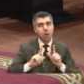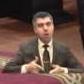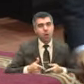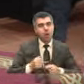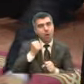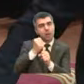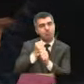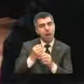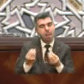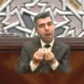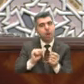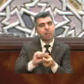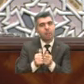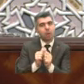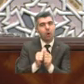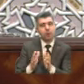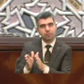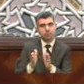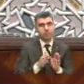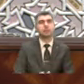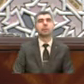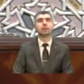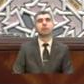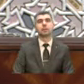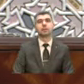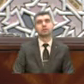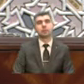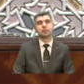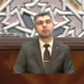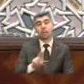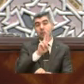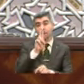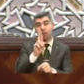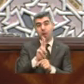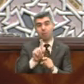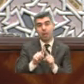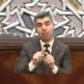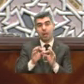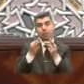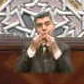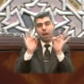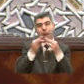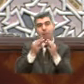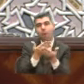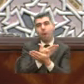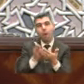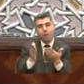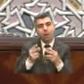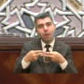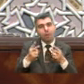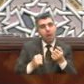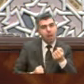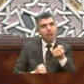شكرا. شكرا سيد الوزير. ونمر السؤال الموالي وهو عن تأهيل دور الشباب للسيدات والسادة النواب المحترمين من